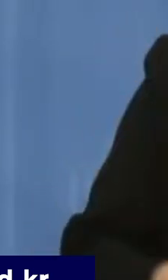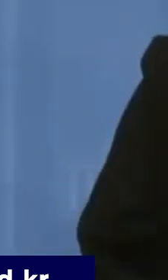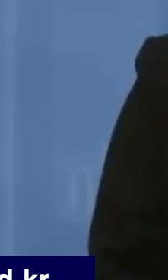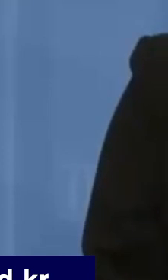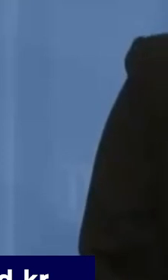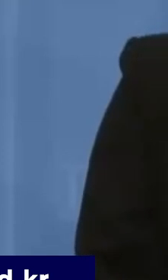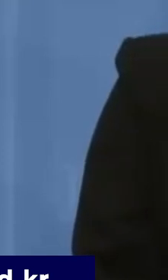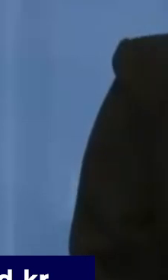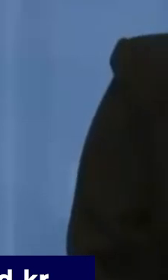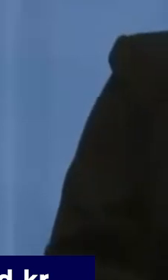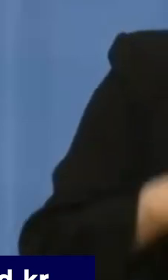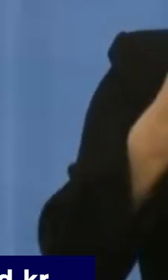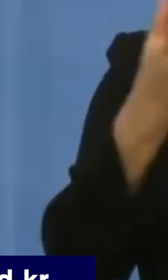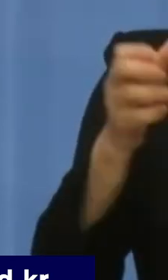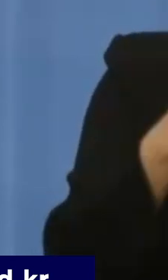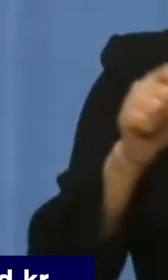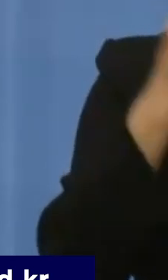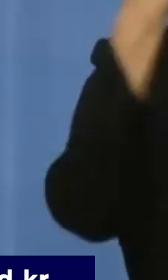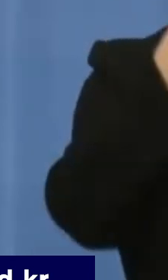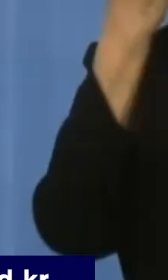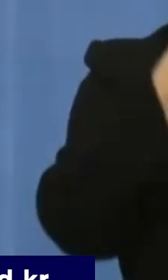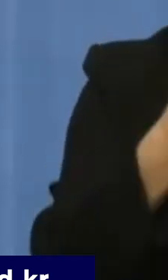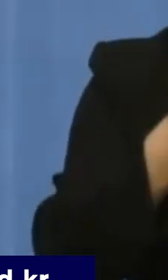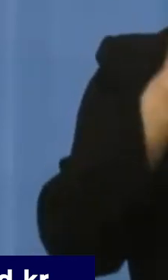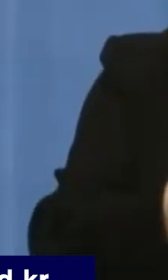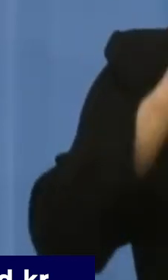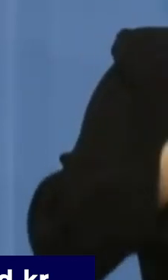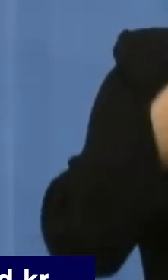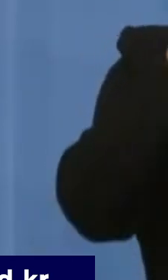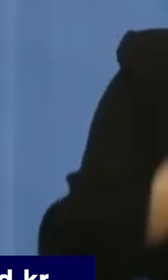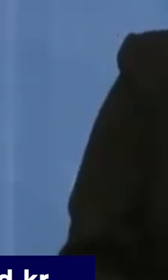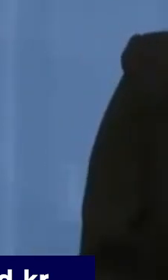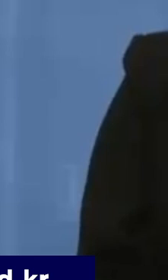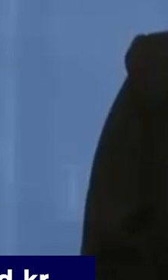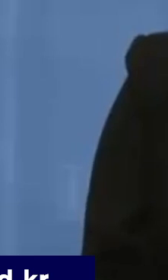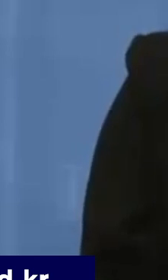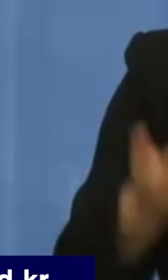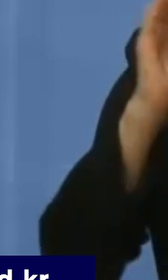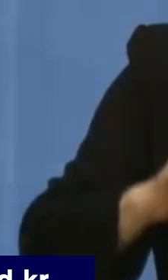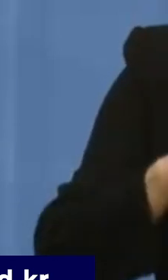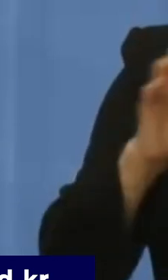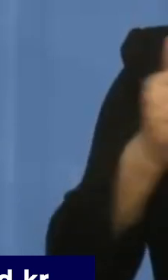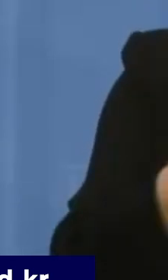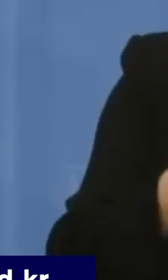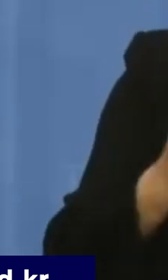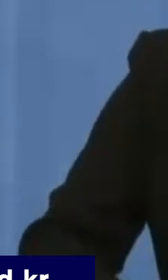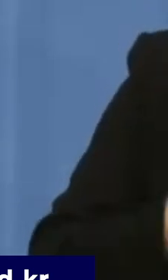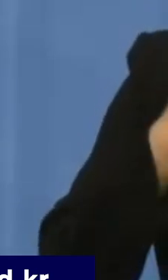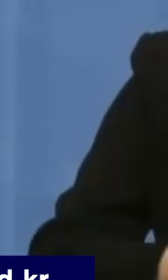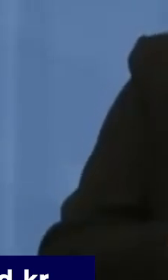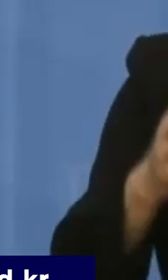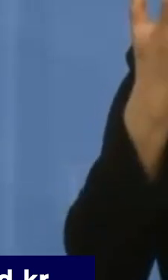압니다. 정의당 또한 특검 추진 의사를 공히 밝힌 바가 있습니다. 그러나 국민적 공분이 있는